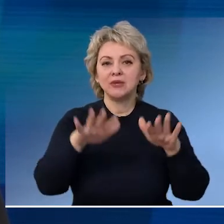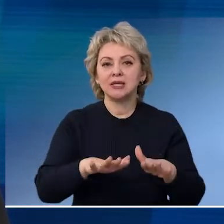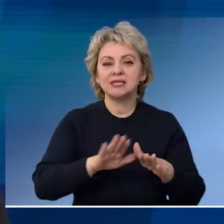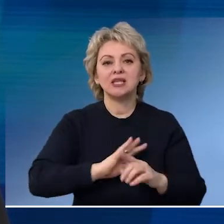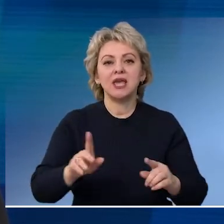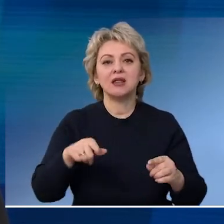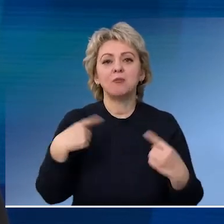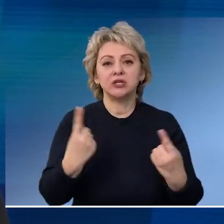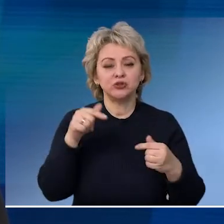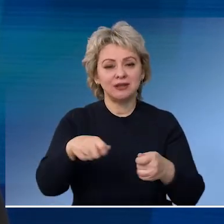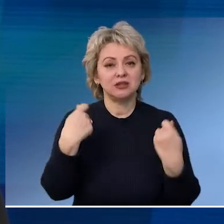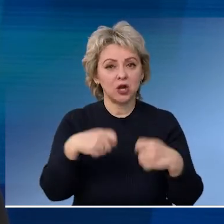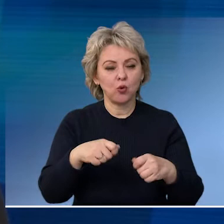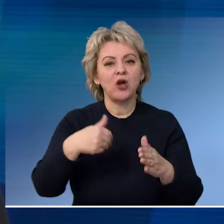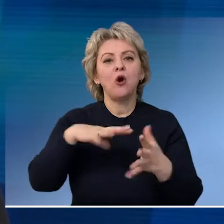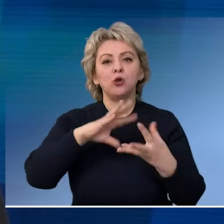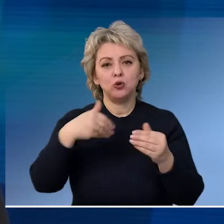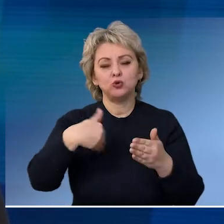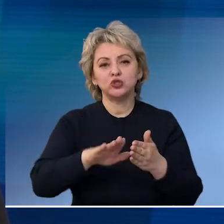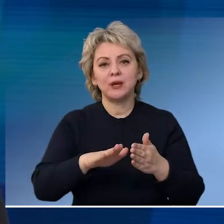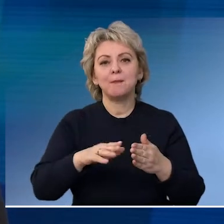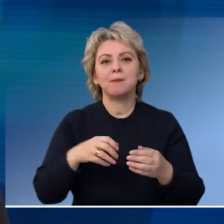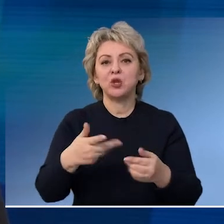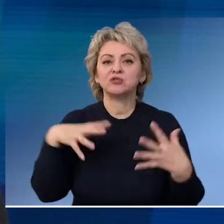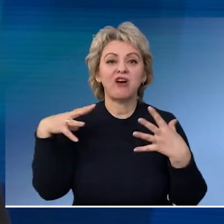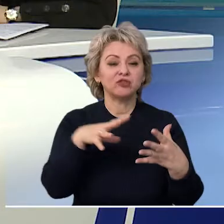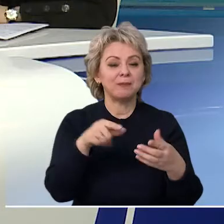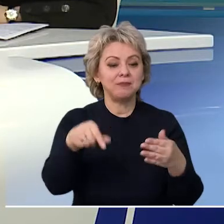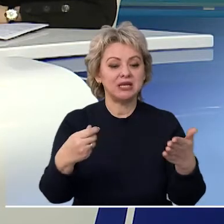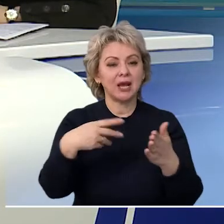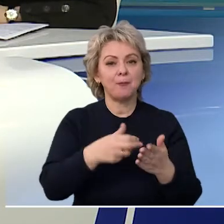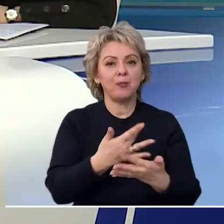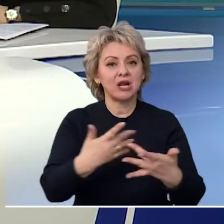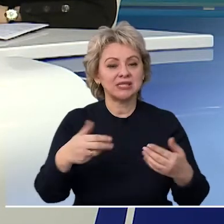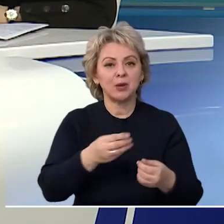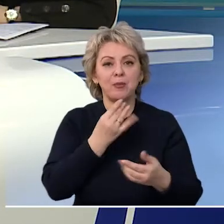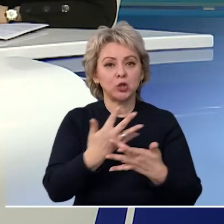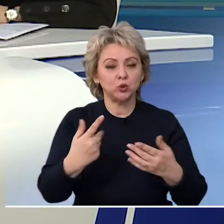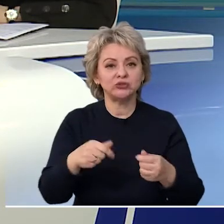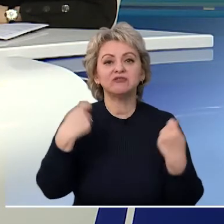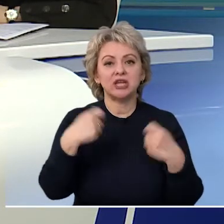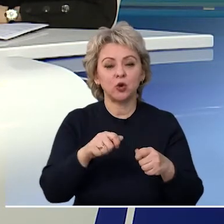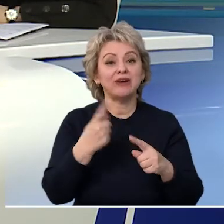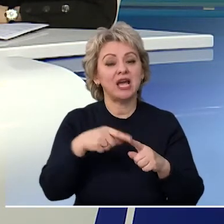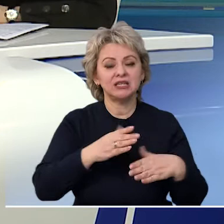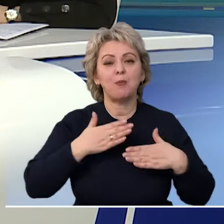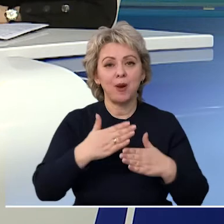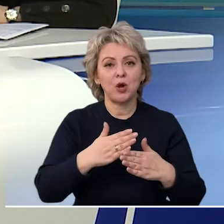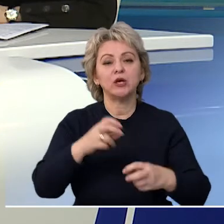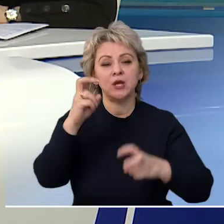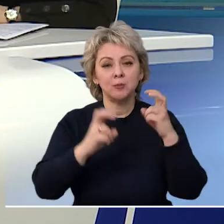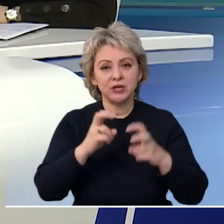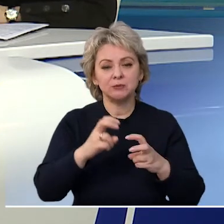объектов нестационарной торговли и лучших объектов мобильной торговли. Такого рода мероприятия, они, поверьте мне,